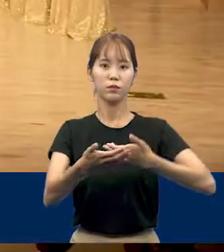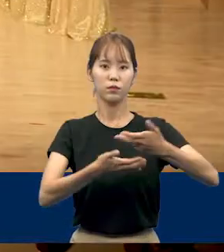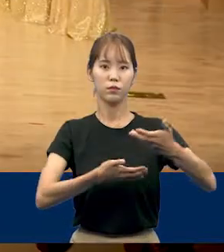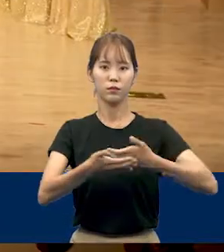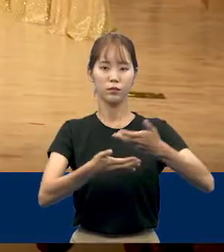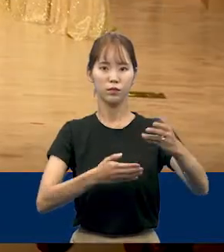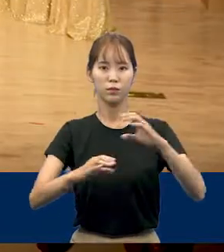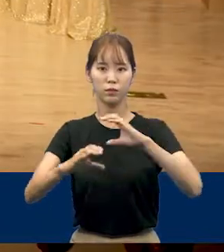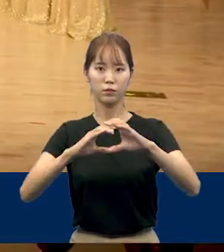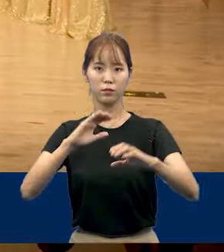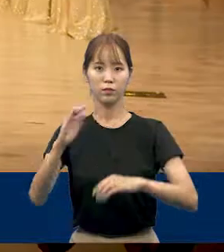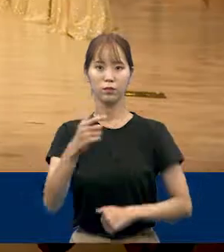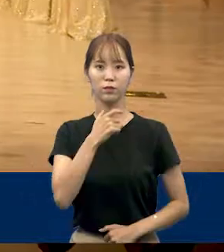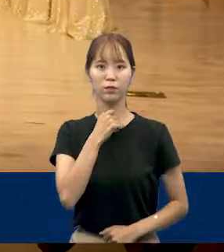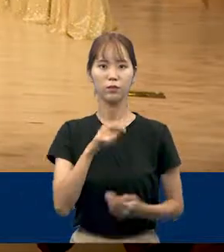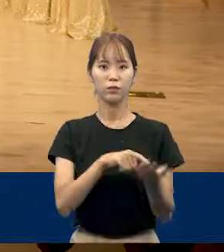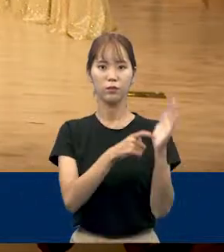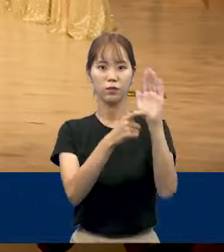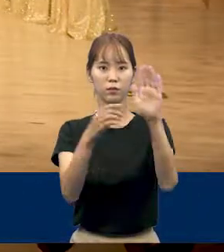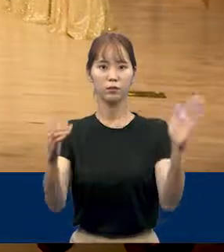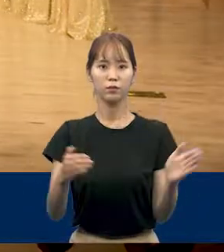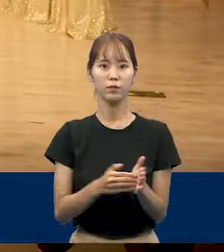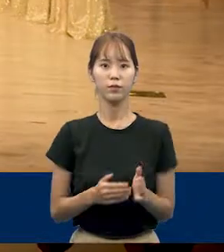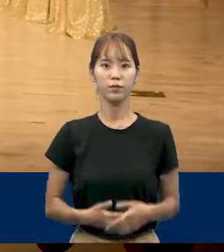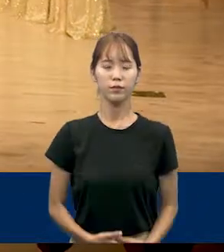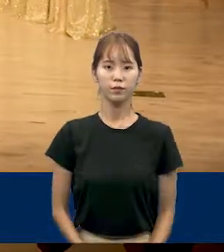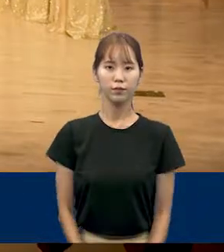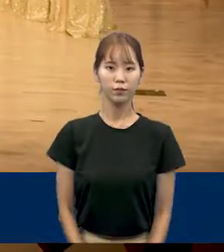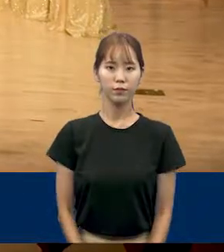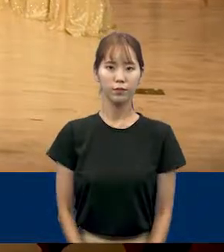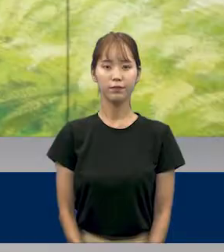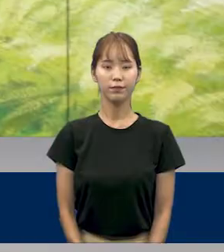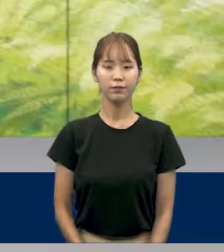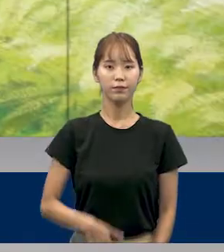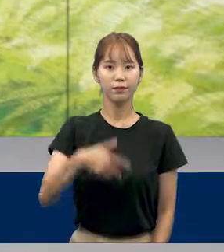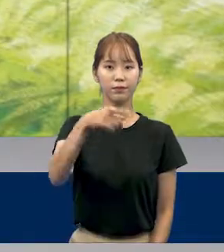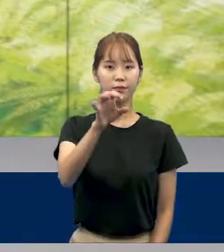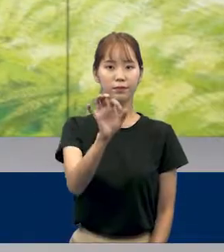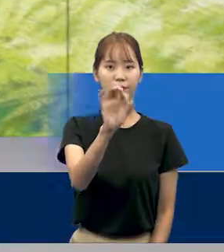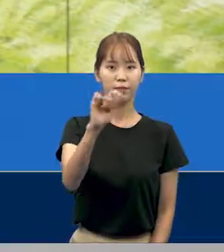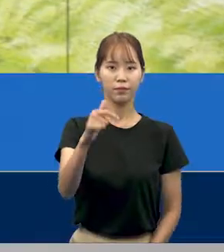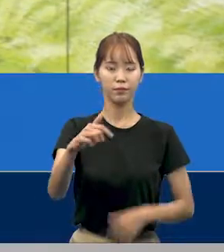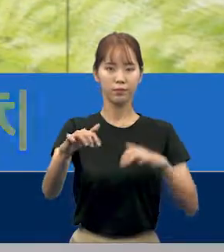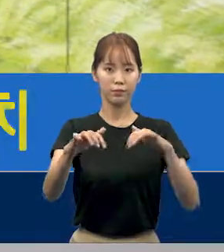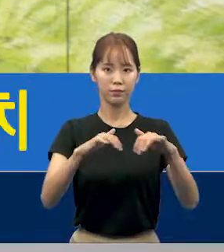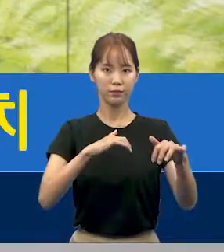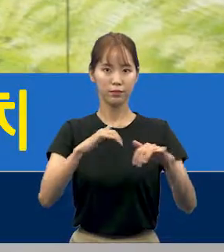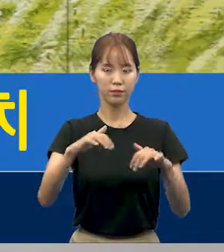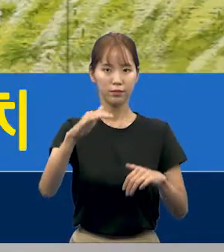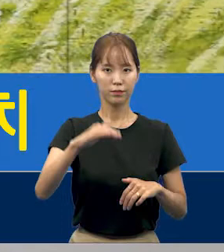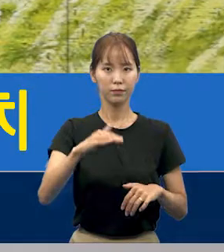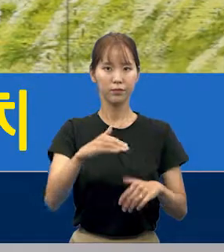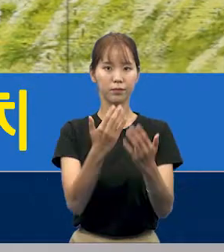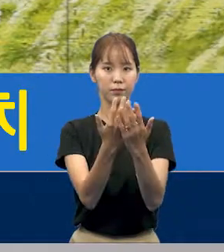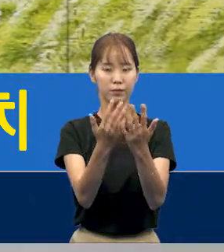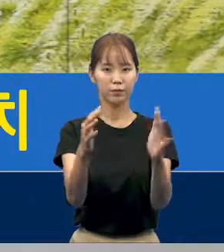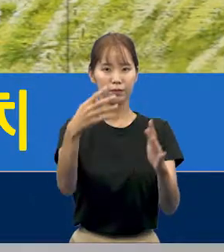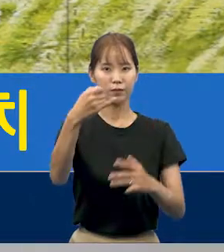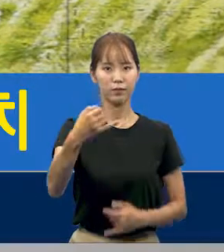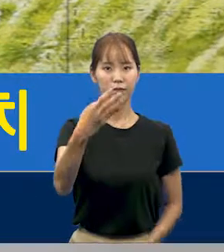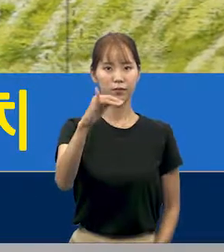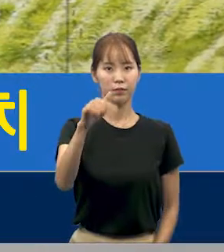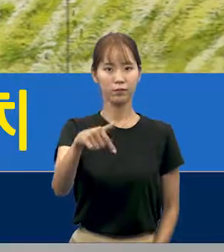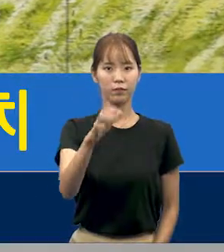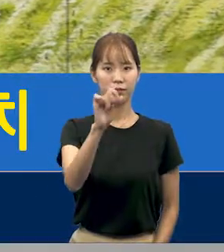구민이 소통하고 화합하는 자리가 되길 바란다고 밝혔습니다. 구는 장안 벚꽃로 장편교 하단